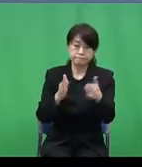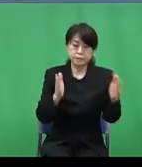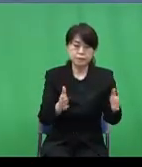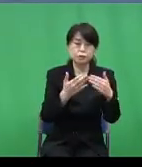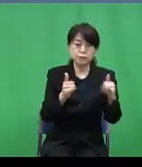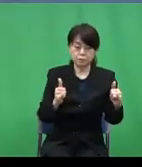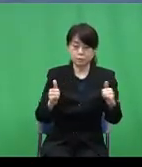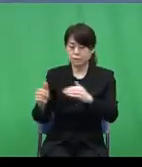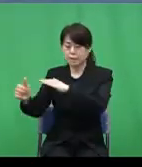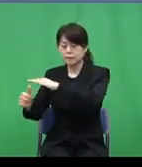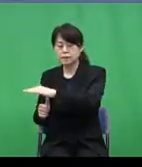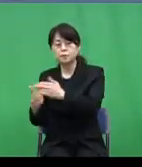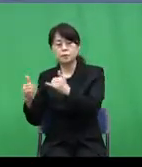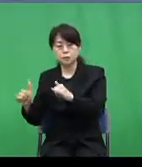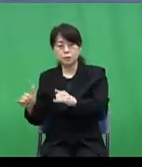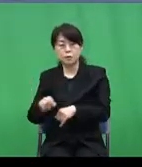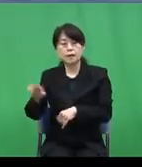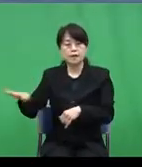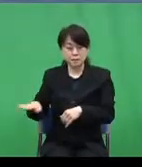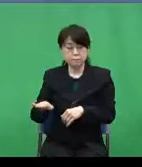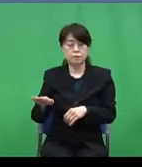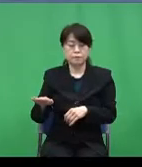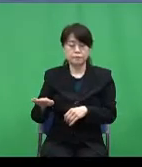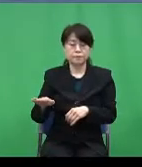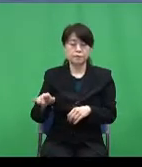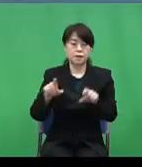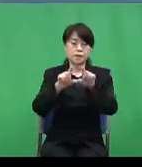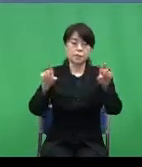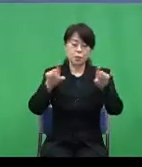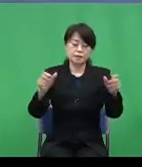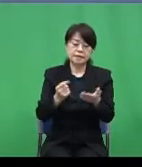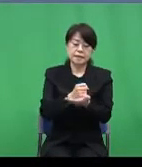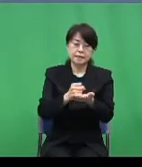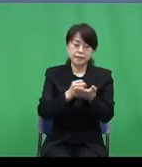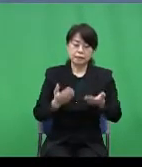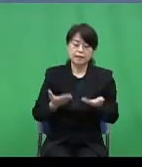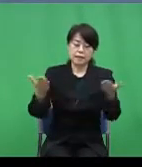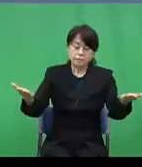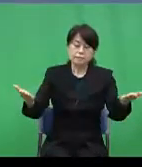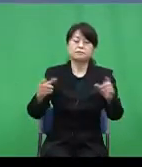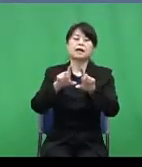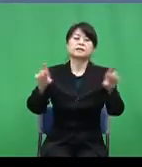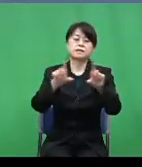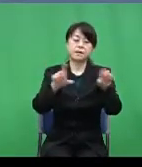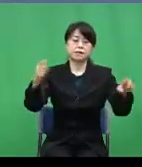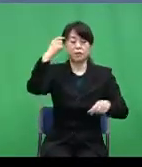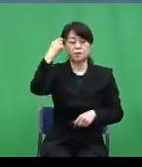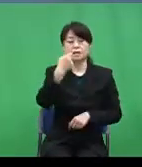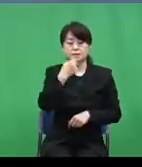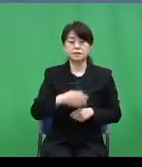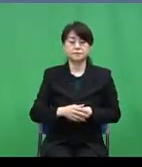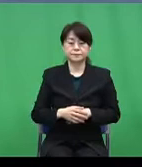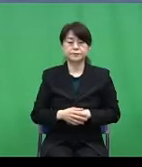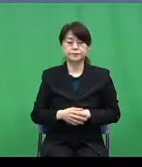の方なんかにもですね、当然なんとか光を当てていこうとするのはもう当たり前のことだと思っております。